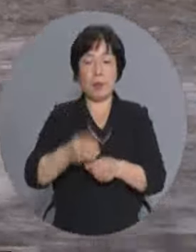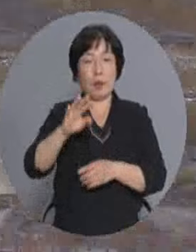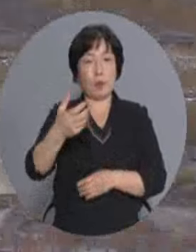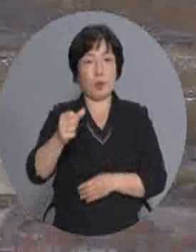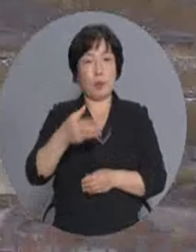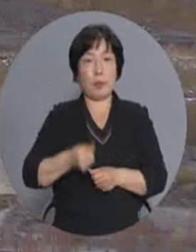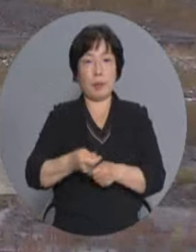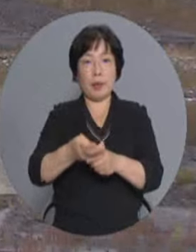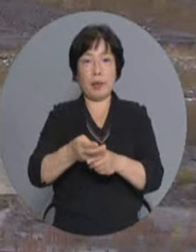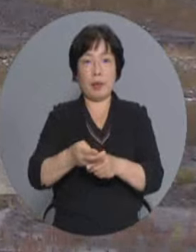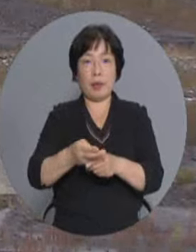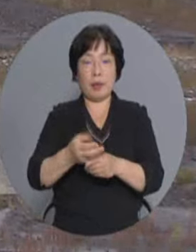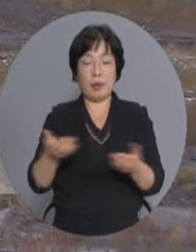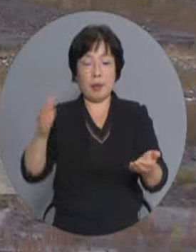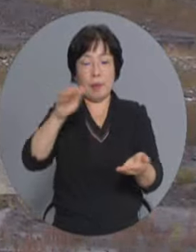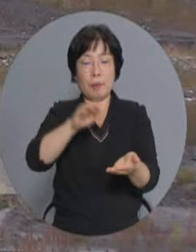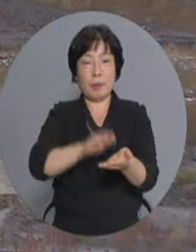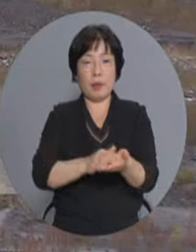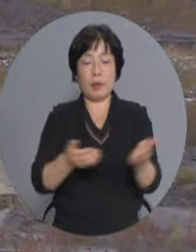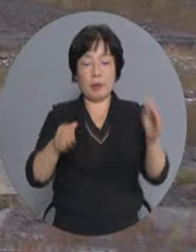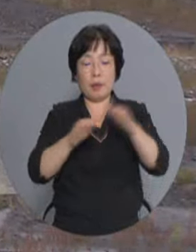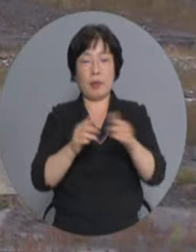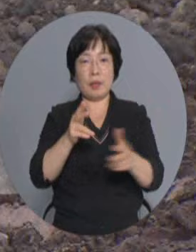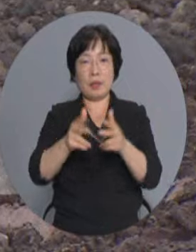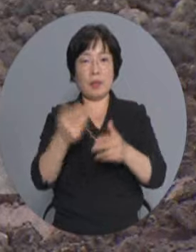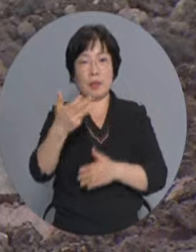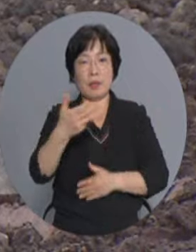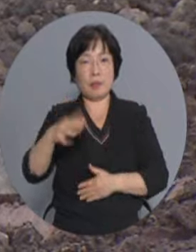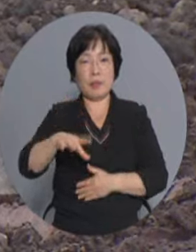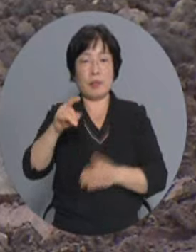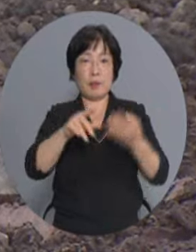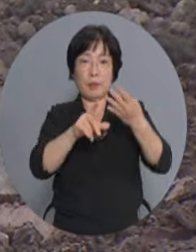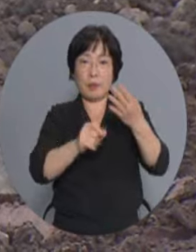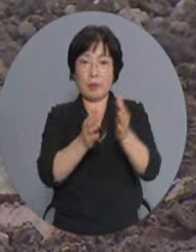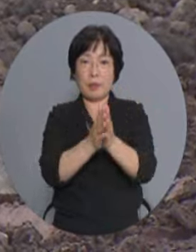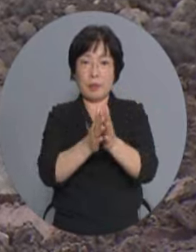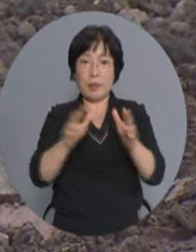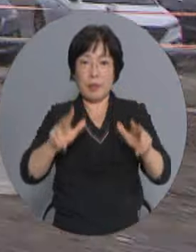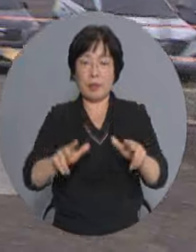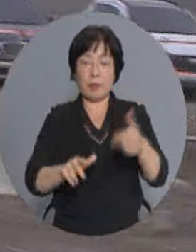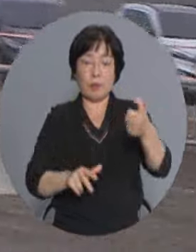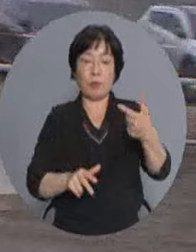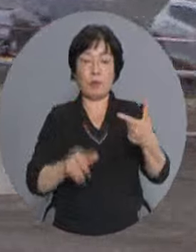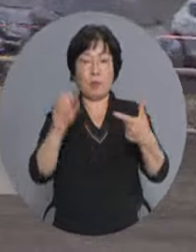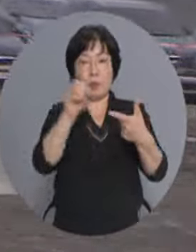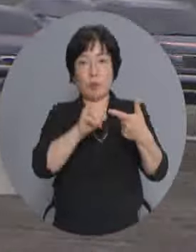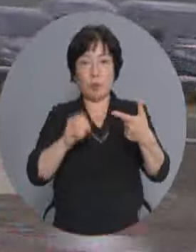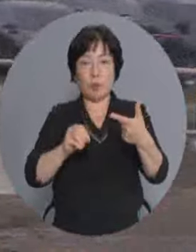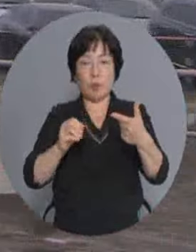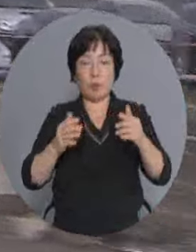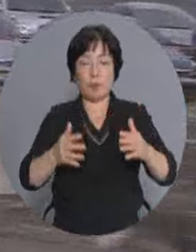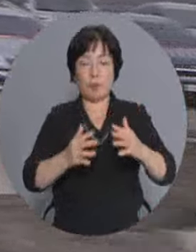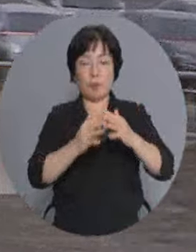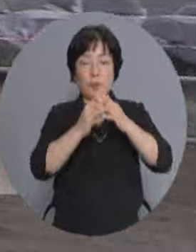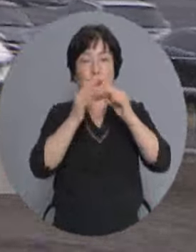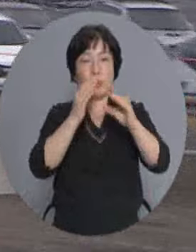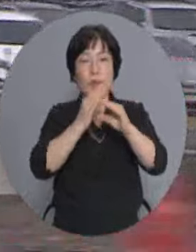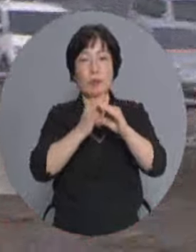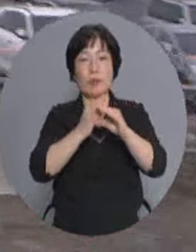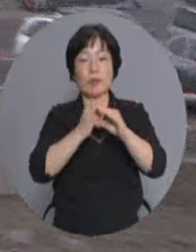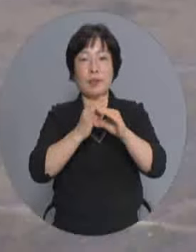조성하는 항만 재개발 사업은 지난 2018년 4월에 착공해 현재 56.2% 공격률